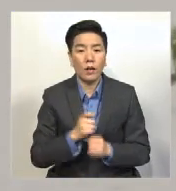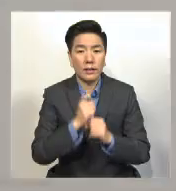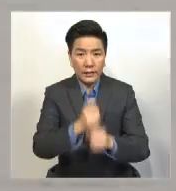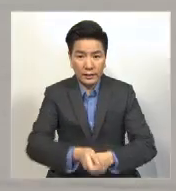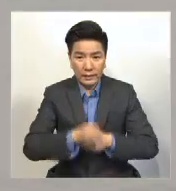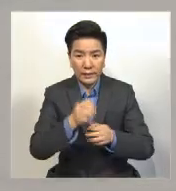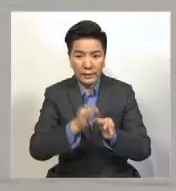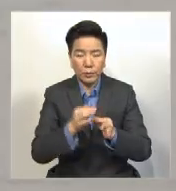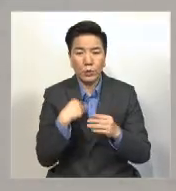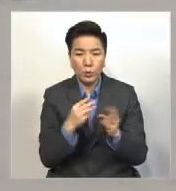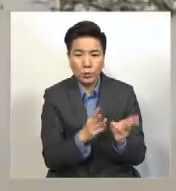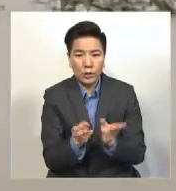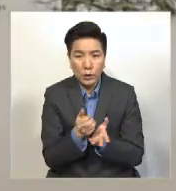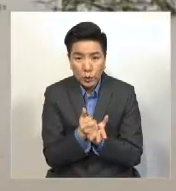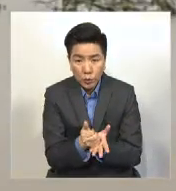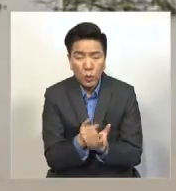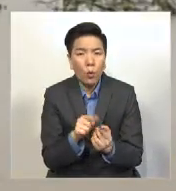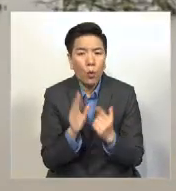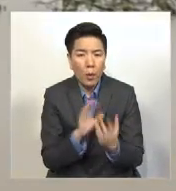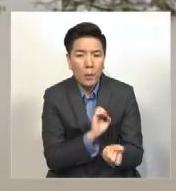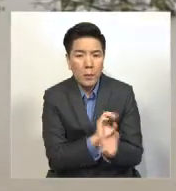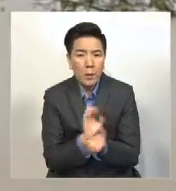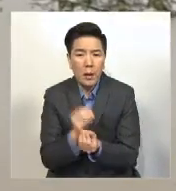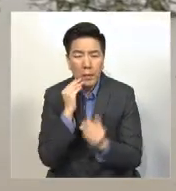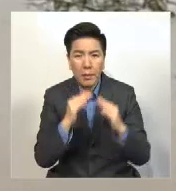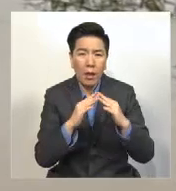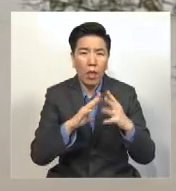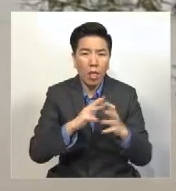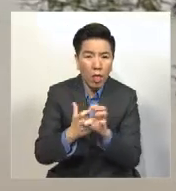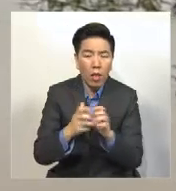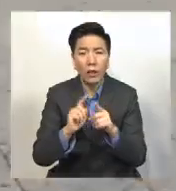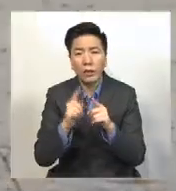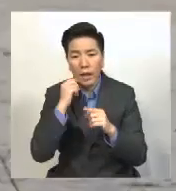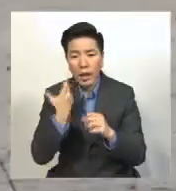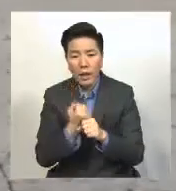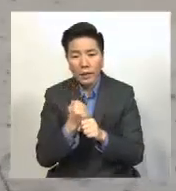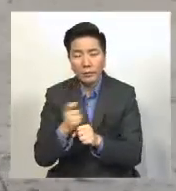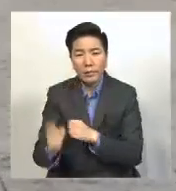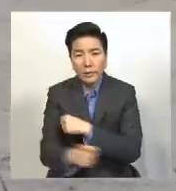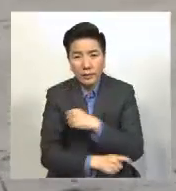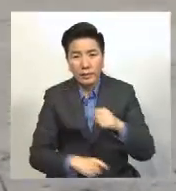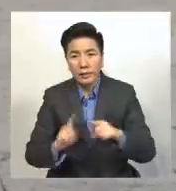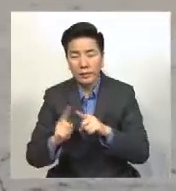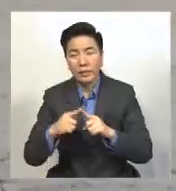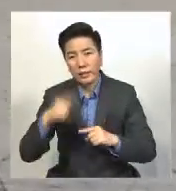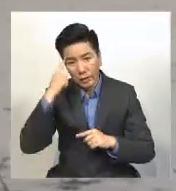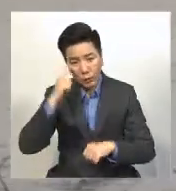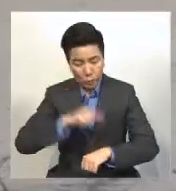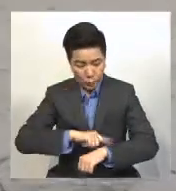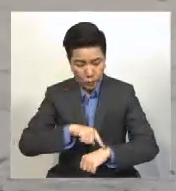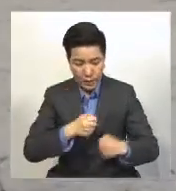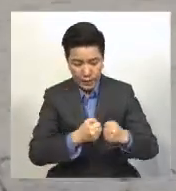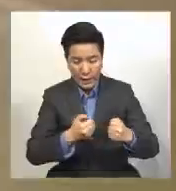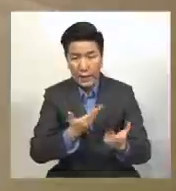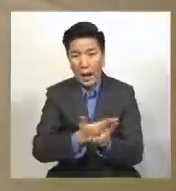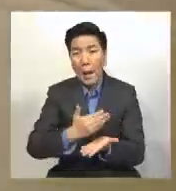ามีการออกมาตรการมาสำหรับผู้ที่ได้รับความเสียหายด้านการผลิตนะคะเขาจะมีการพิจารณาขยายระยะเ